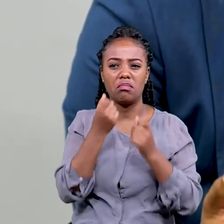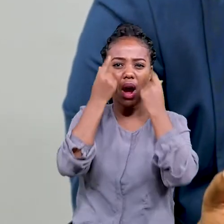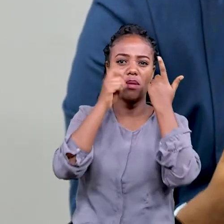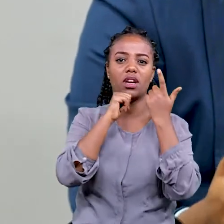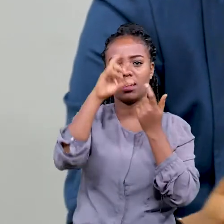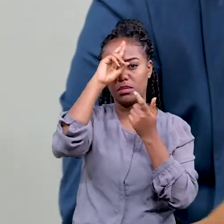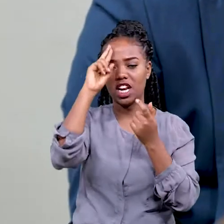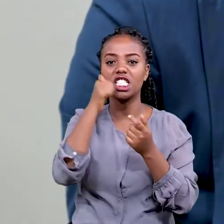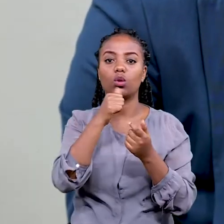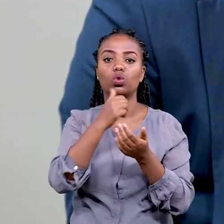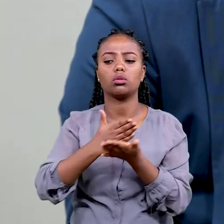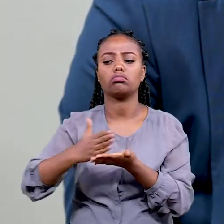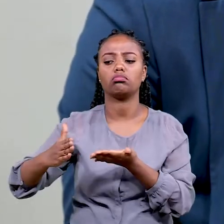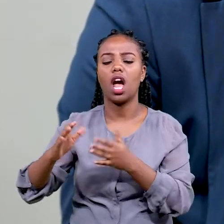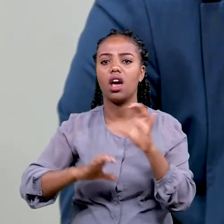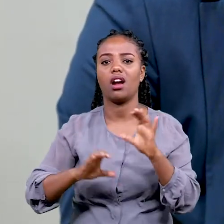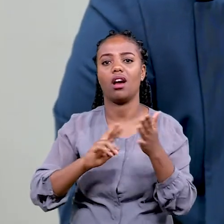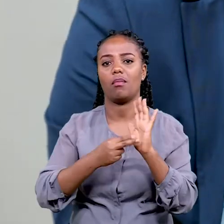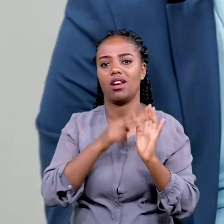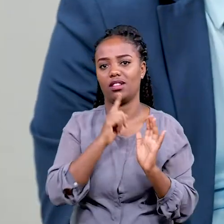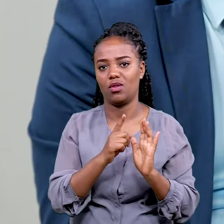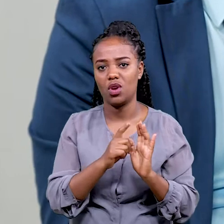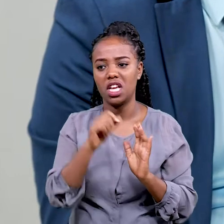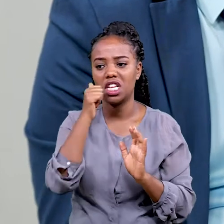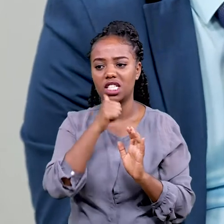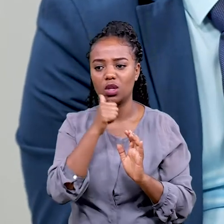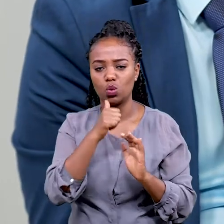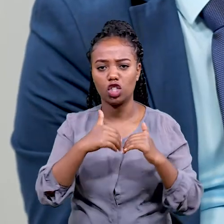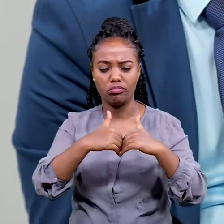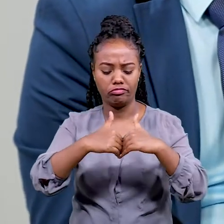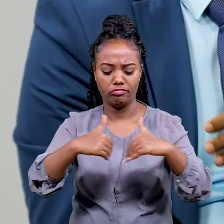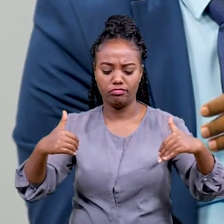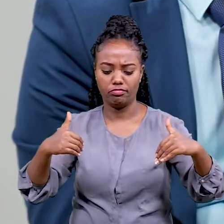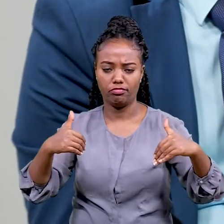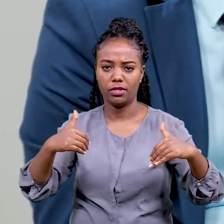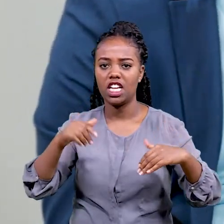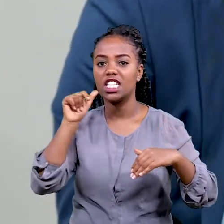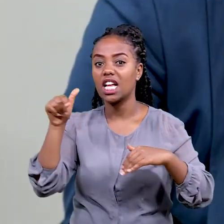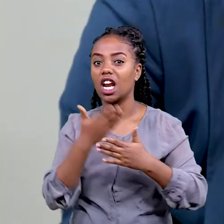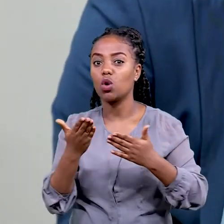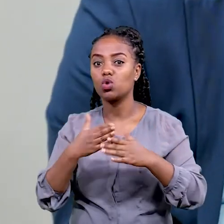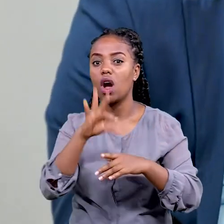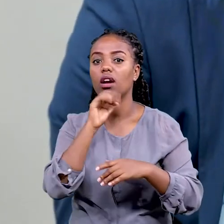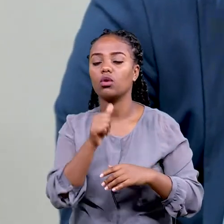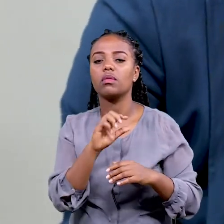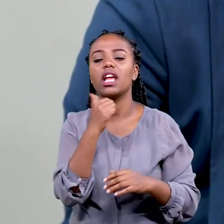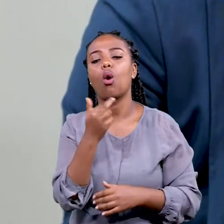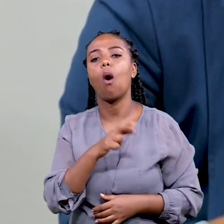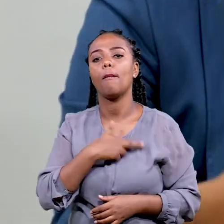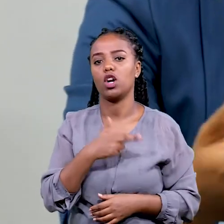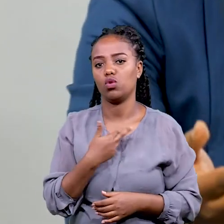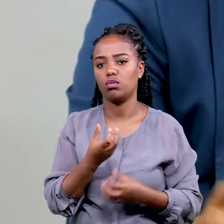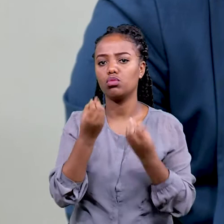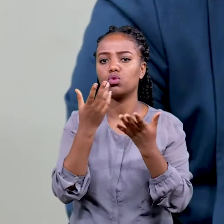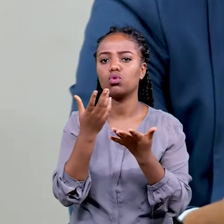ወይም ባለመረዳት ሴቶችን ዲስክሪሚኔት ያደርጋል ይላል። ሴቶችን በቃ ገንጥሎ እነዛ ነገሮች አያገኙ። ሃይማኖት ከሆነ